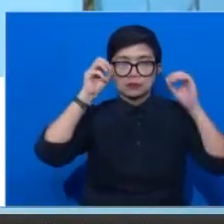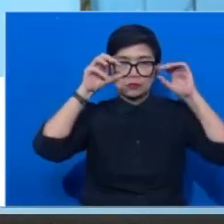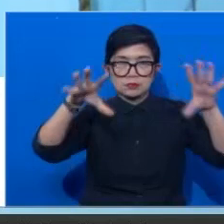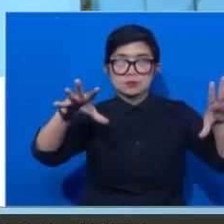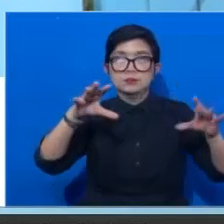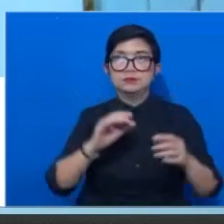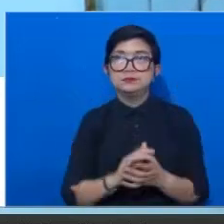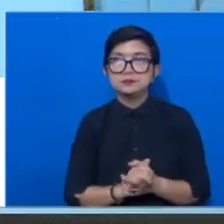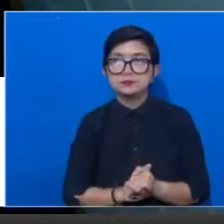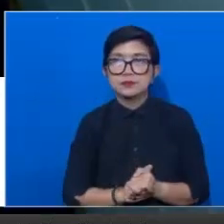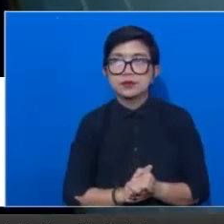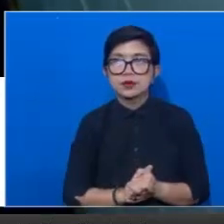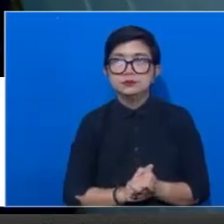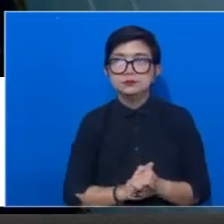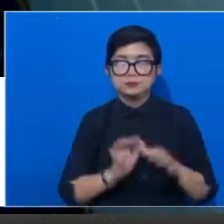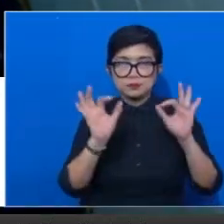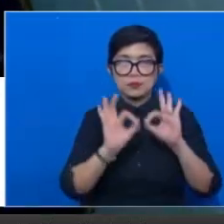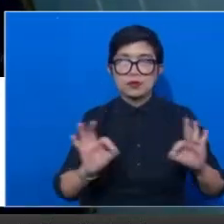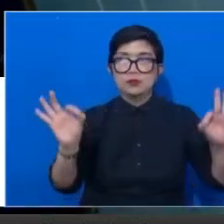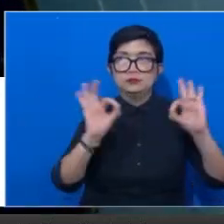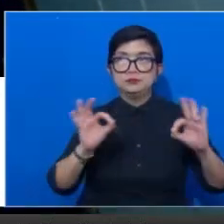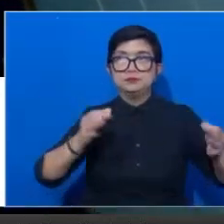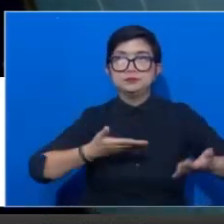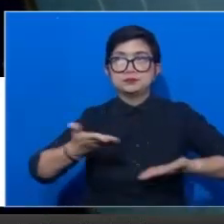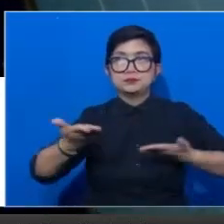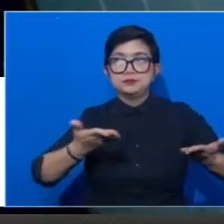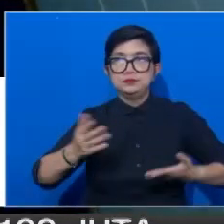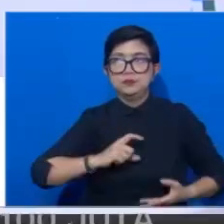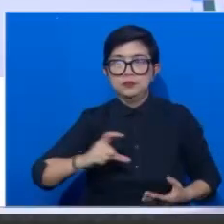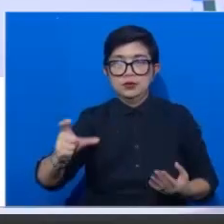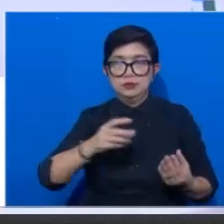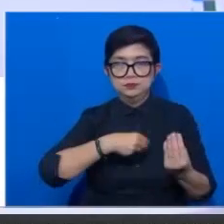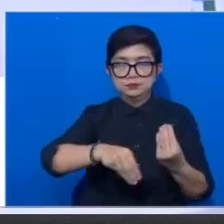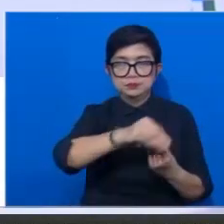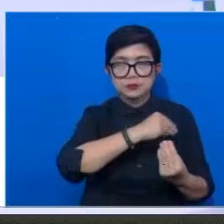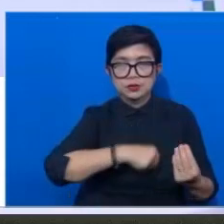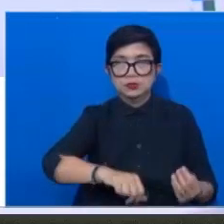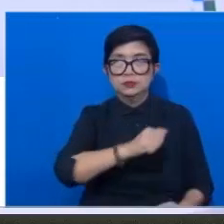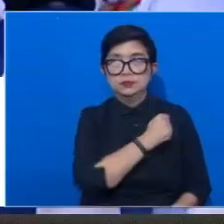mereka, membersihkan kamar para calon haji, melayani para jamaah calon haji ini menjadi kehormatan